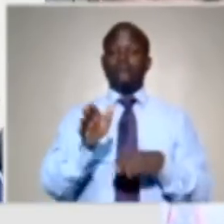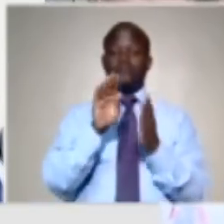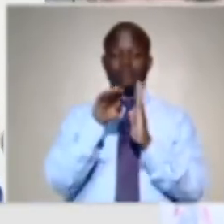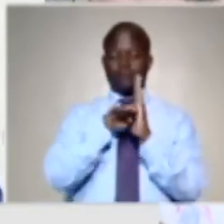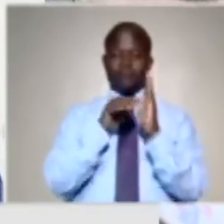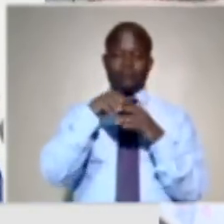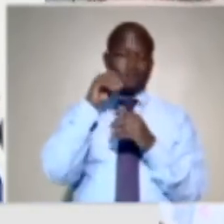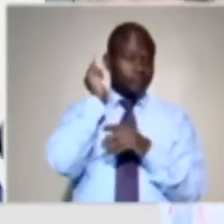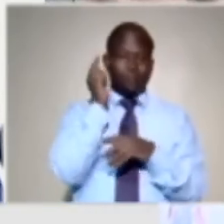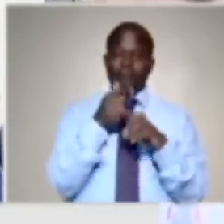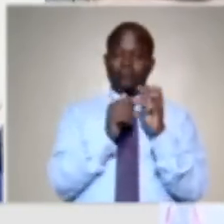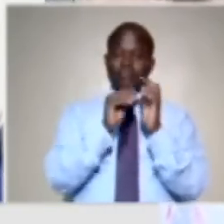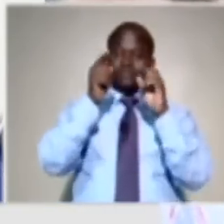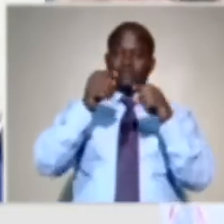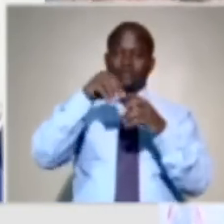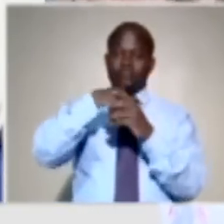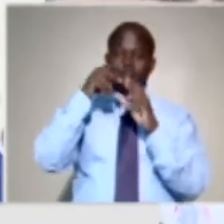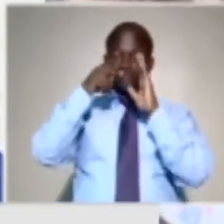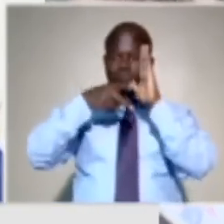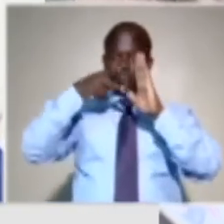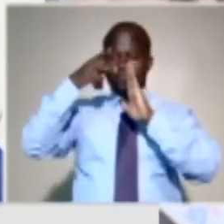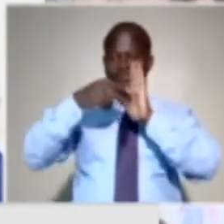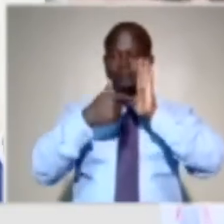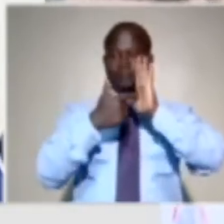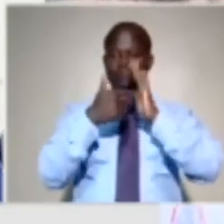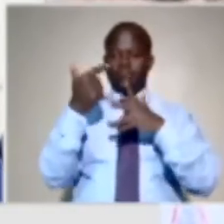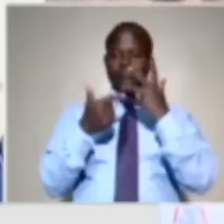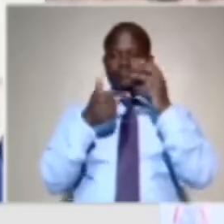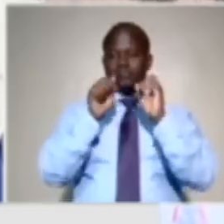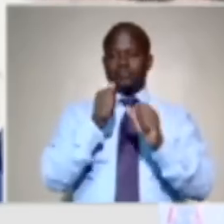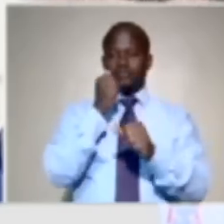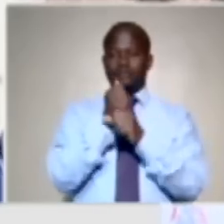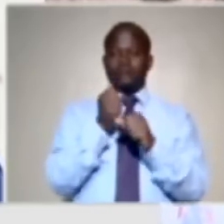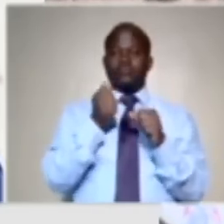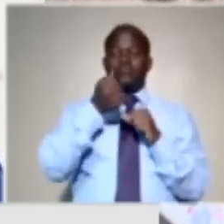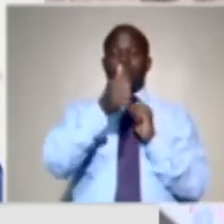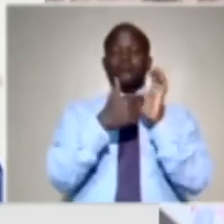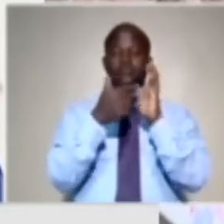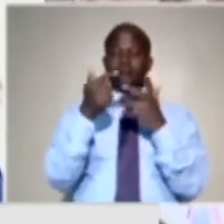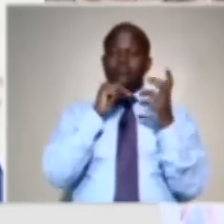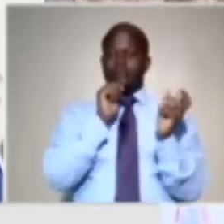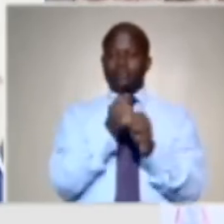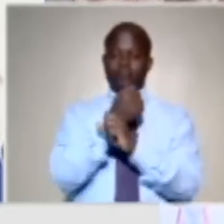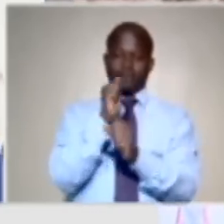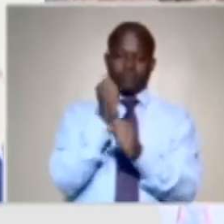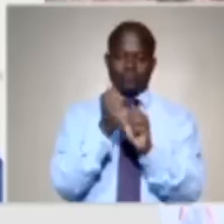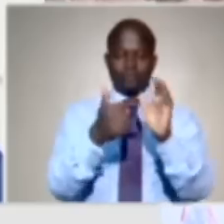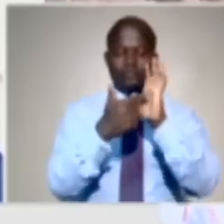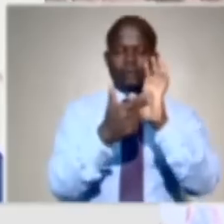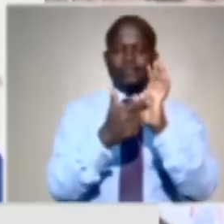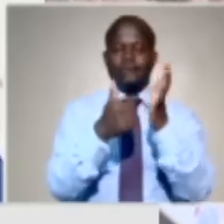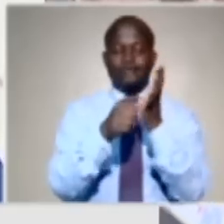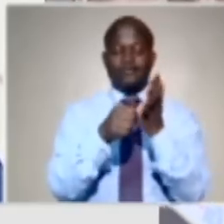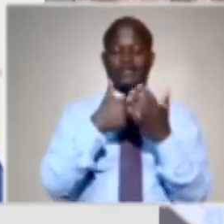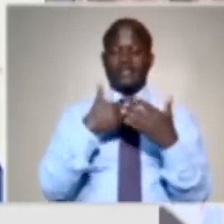telefoni noneho hari hakaba hazamo n'utu video tukugaragariza ibyo ushobora gukora tukugaragariza ibyo udashobora gukora tukugaragariza